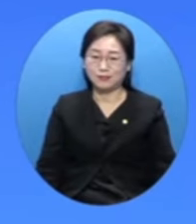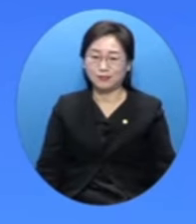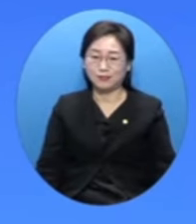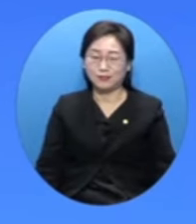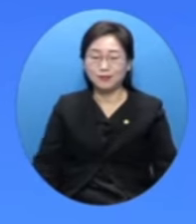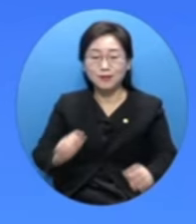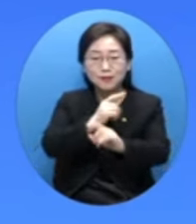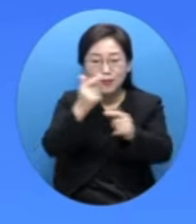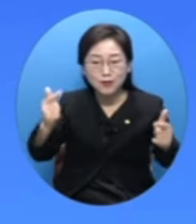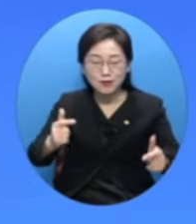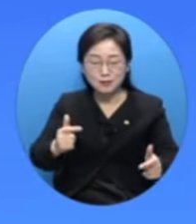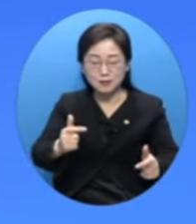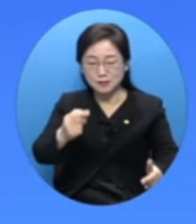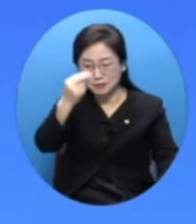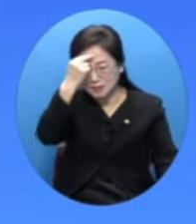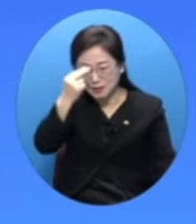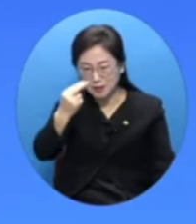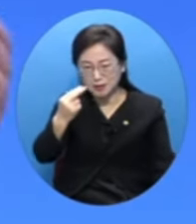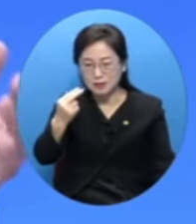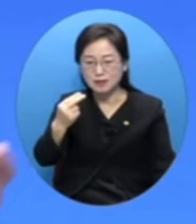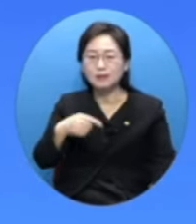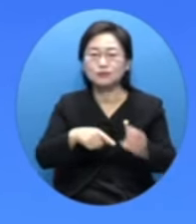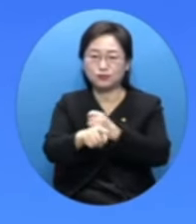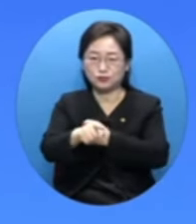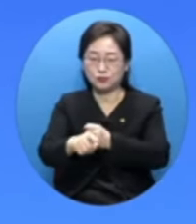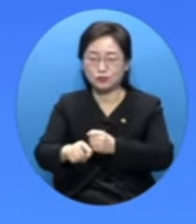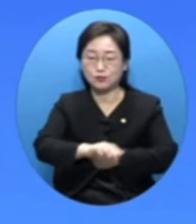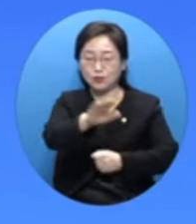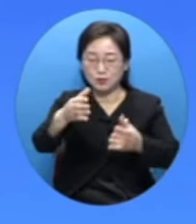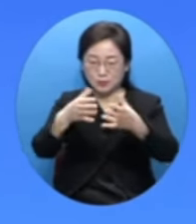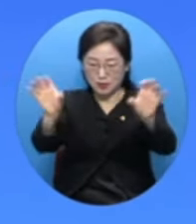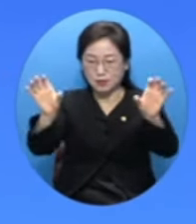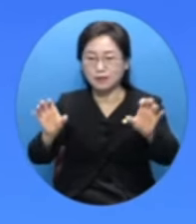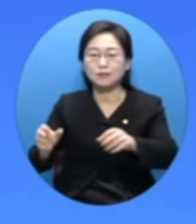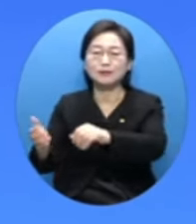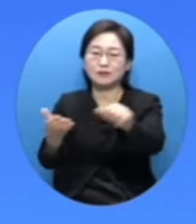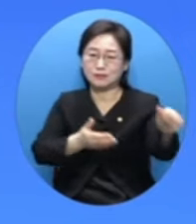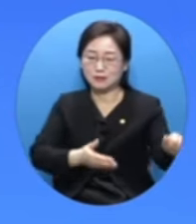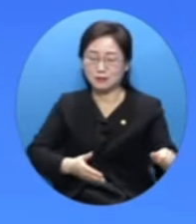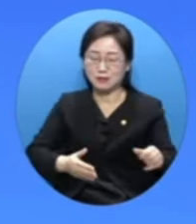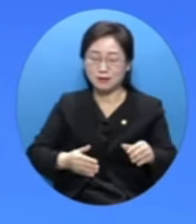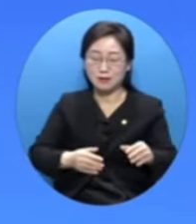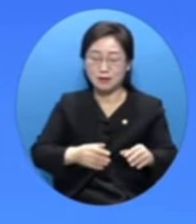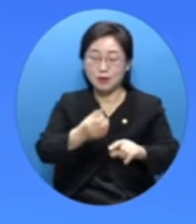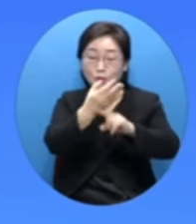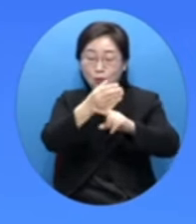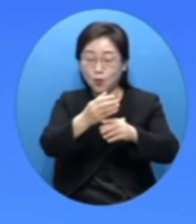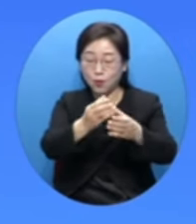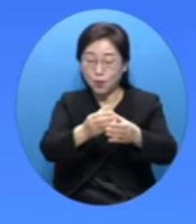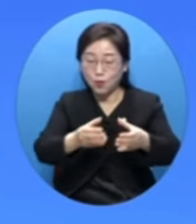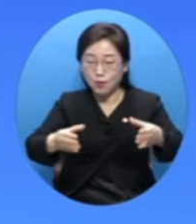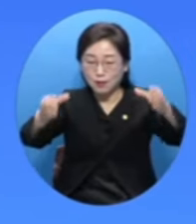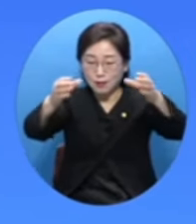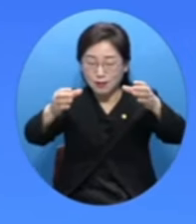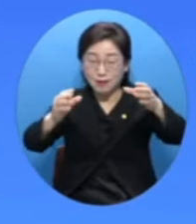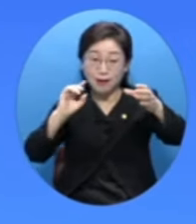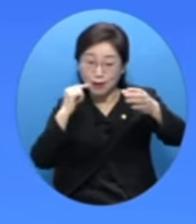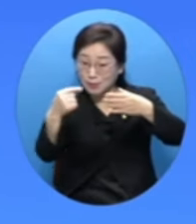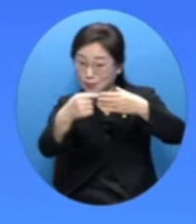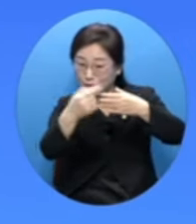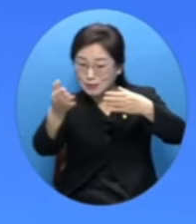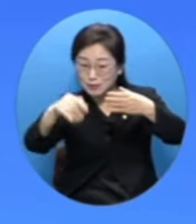여러 가지 어려움에 처하게 되는 것입니다. 깨어져야 됩니다. 옥합이 아무리 아름다워도 옥합 안에 든